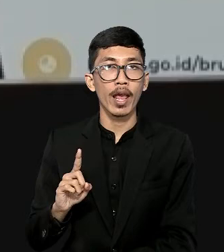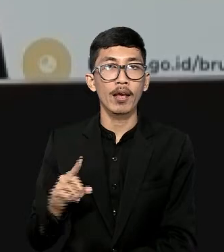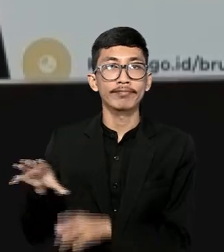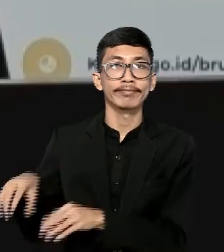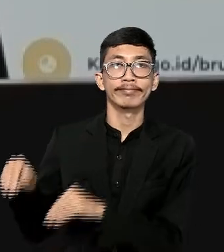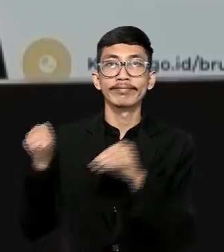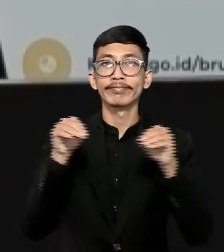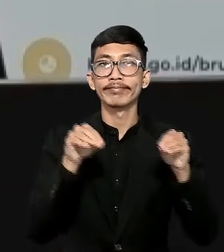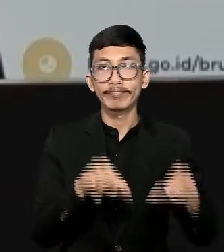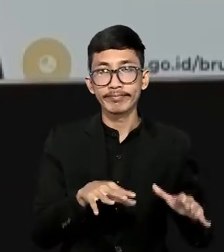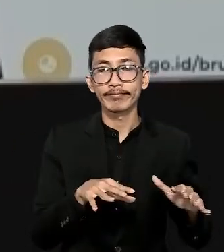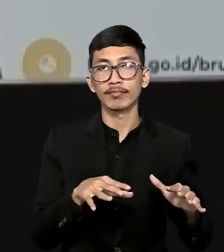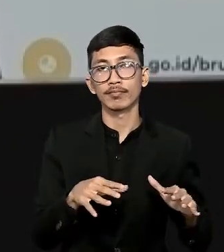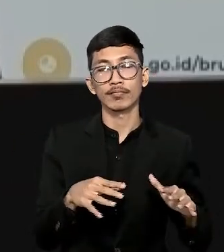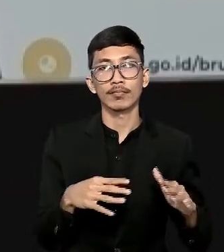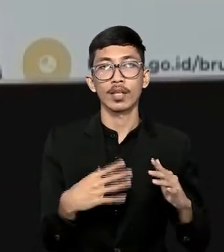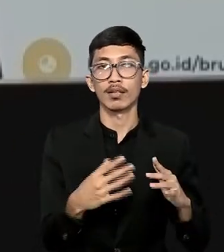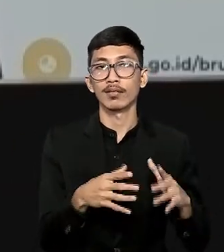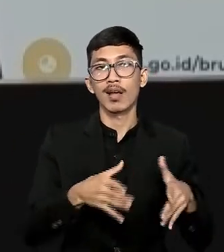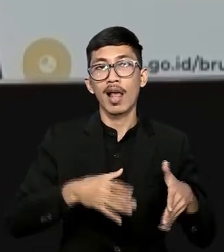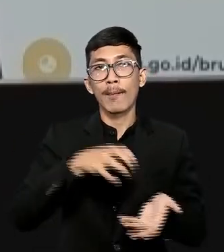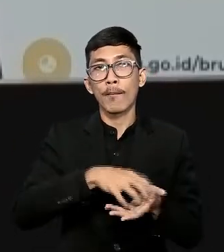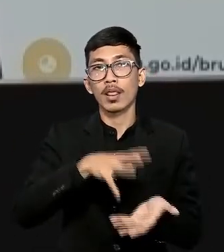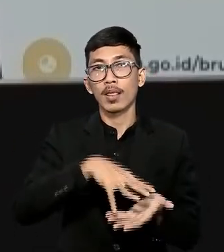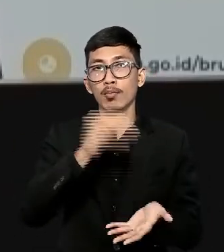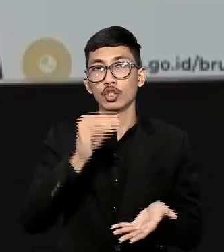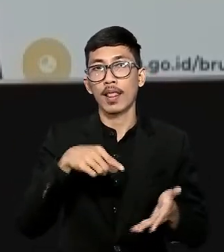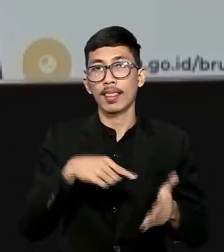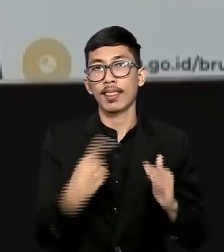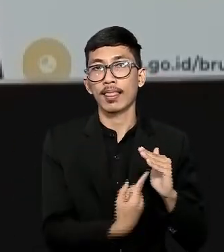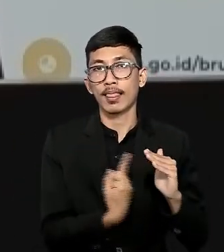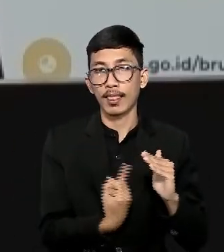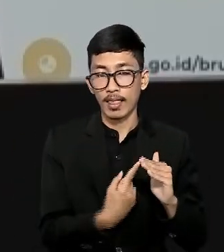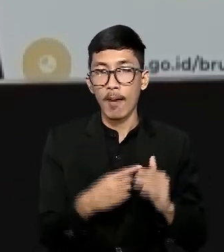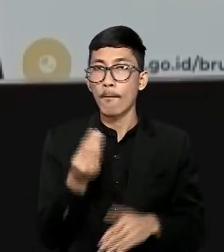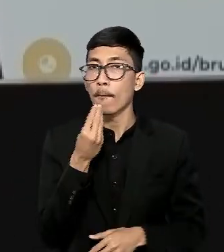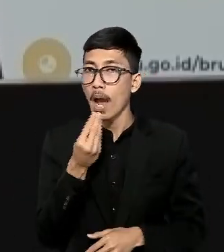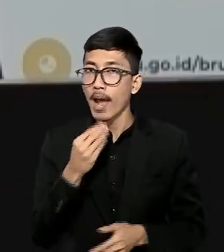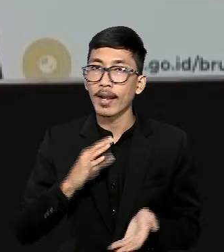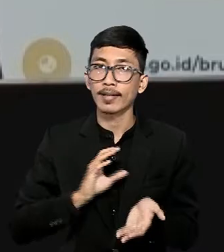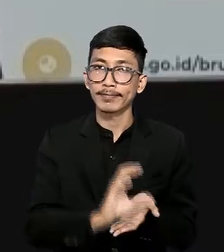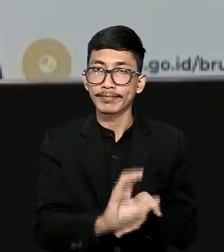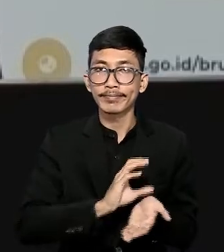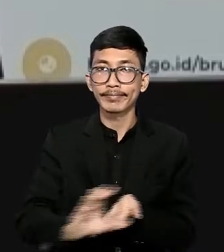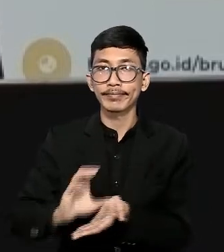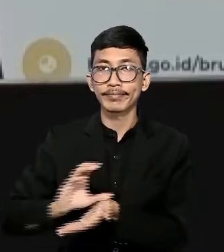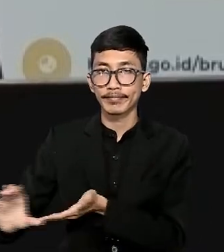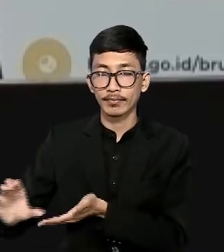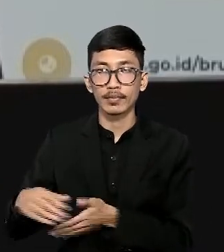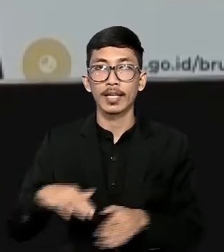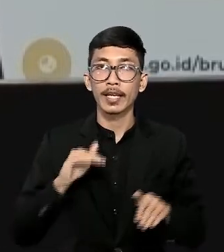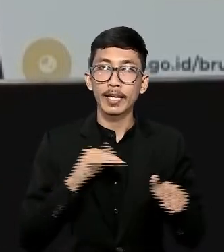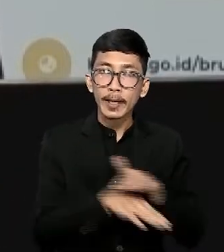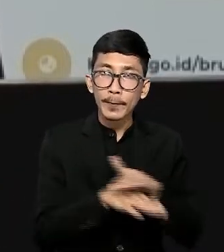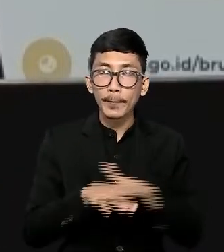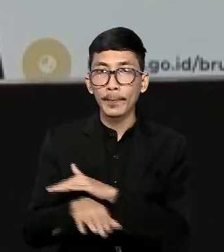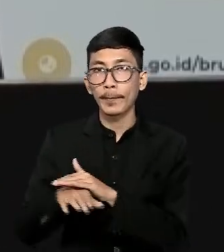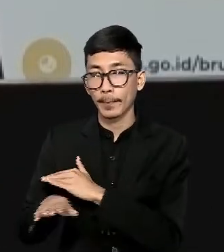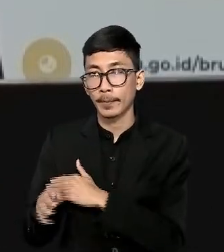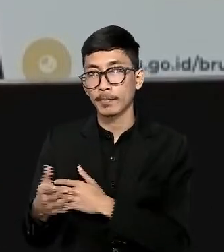pangan kita mengirim berbagai makanan pokok buat mereka dan nah setiap yang terkenal